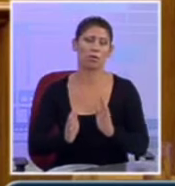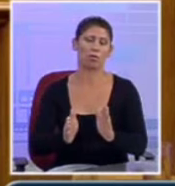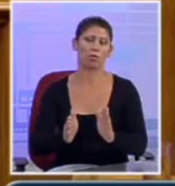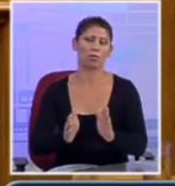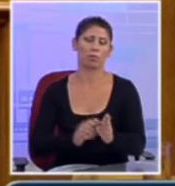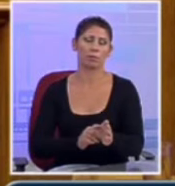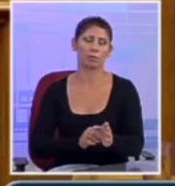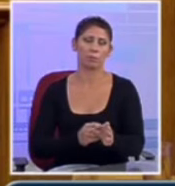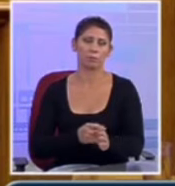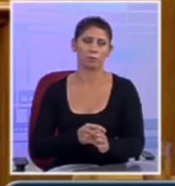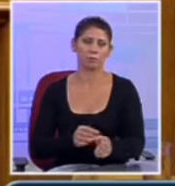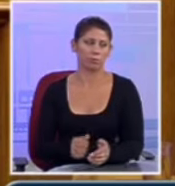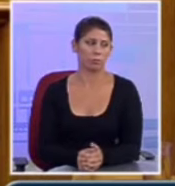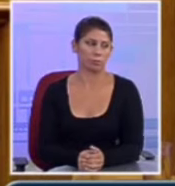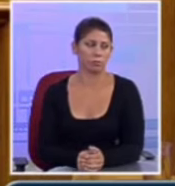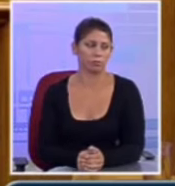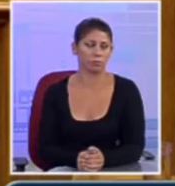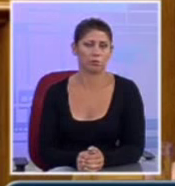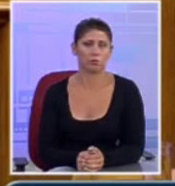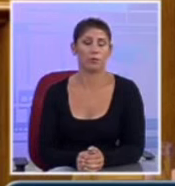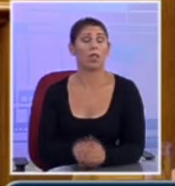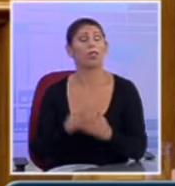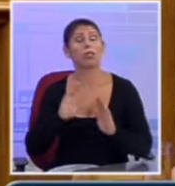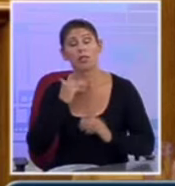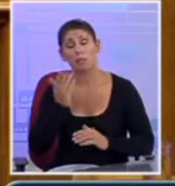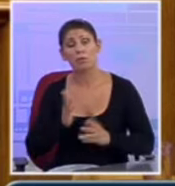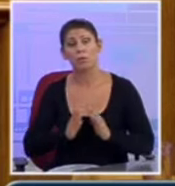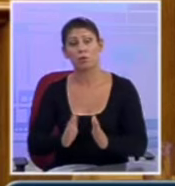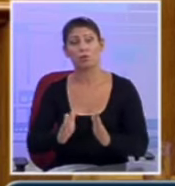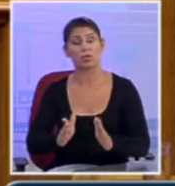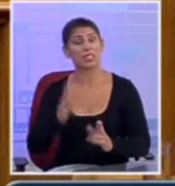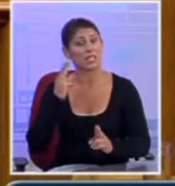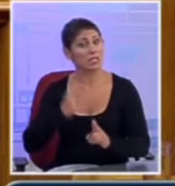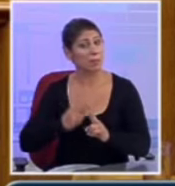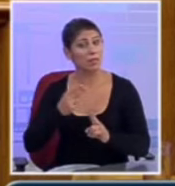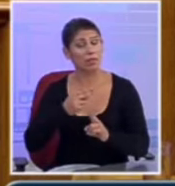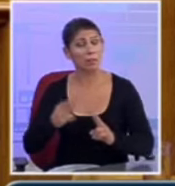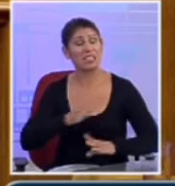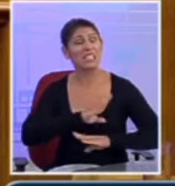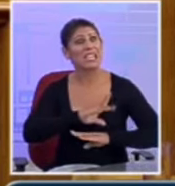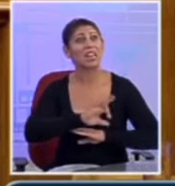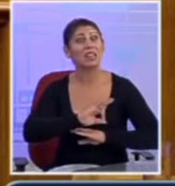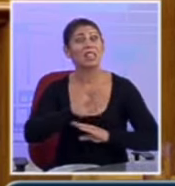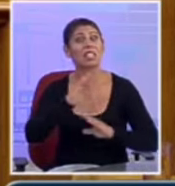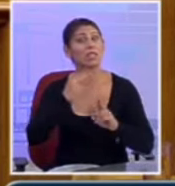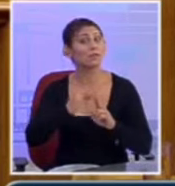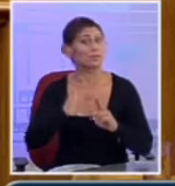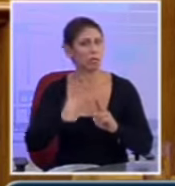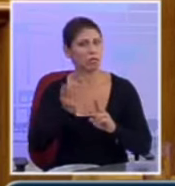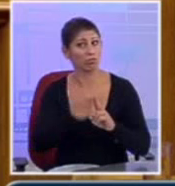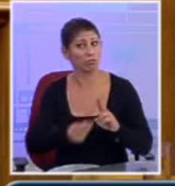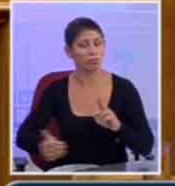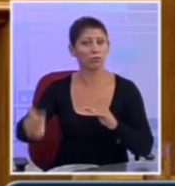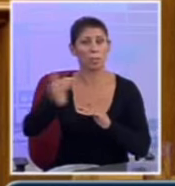και στα σημαντικά ζητήματα της στρατηγικής σημασίας που υπάρχουν, ούτως ώστε